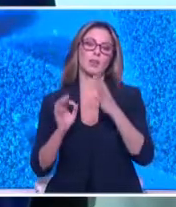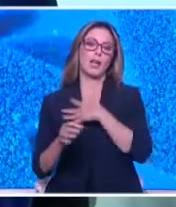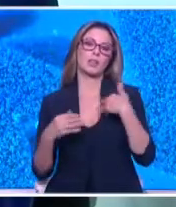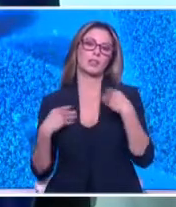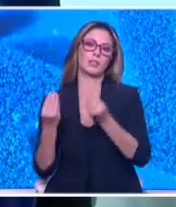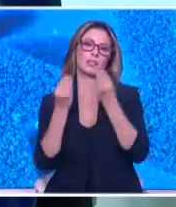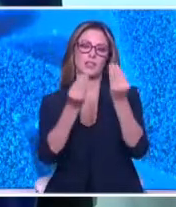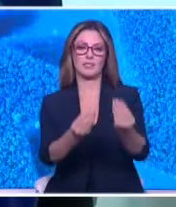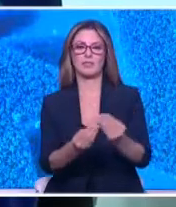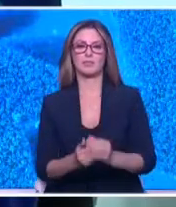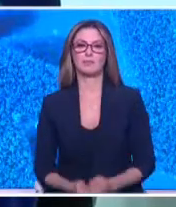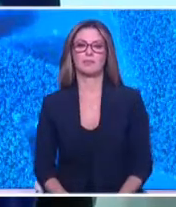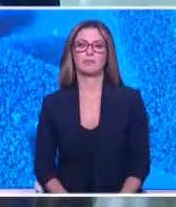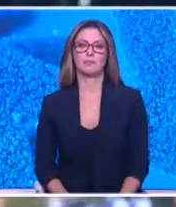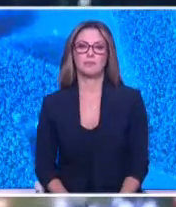annesine kavuştu.